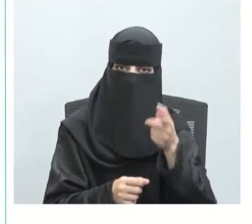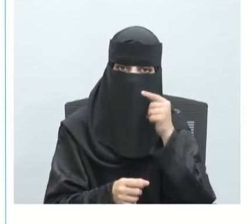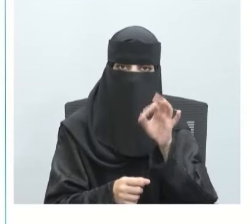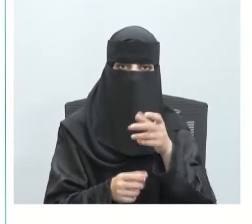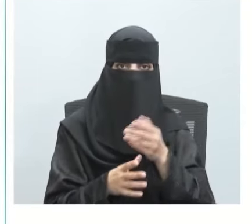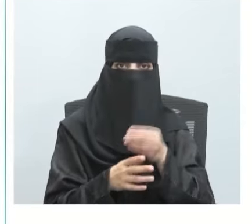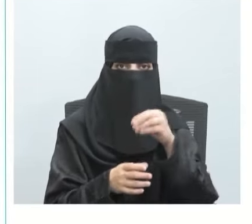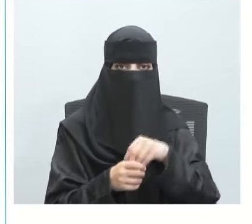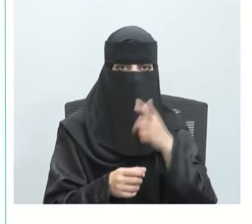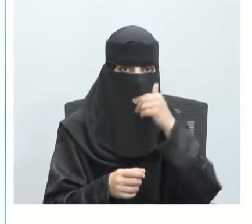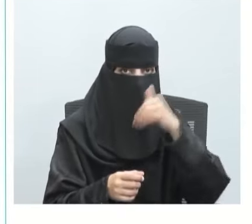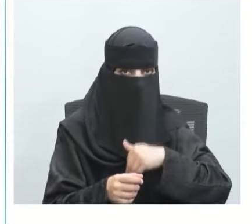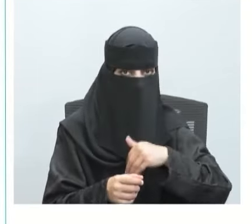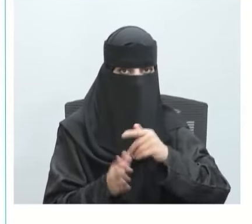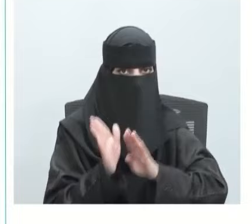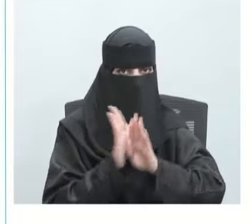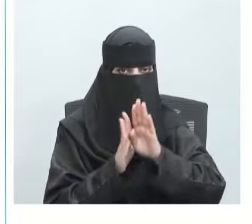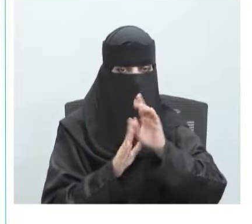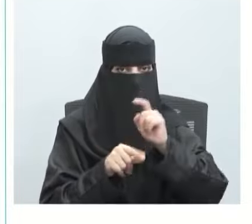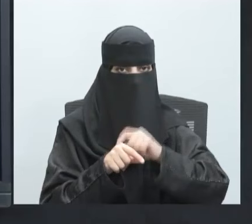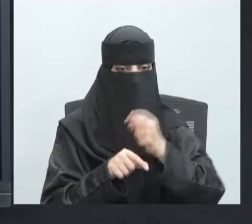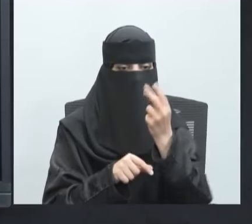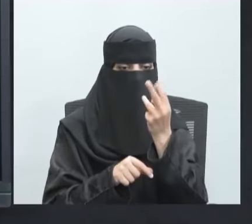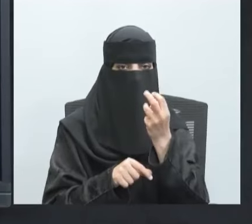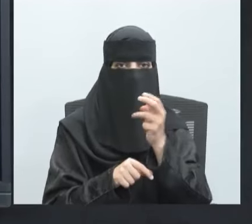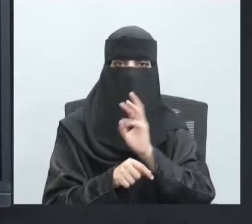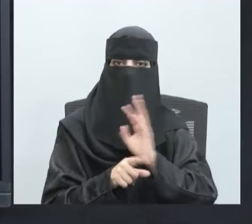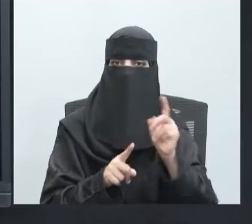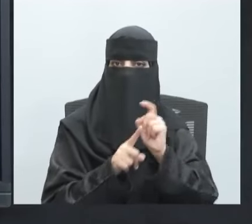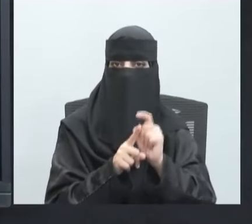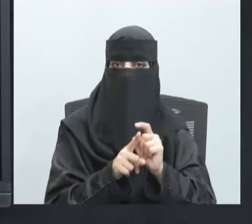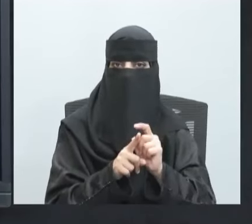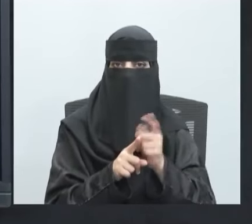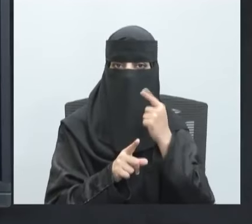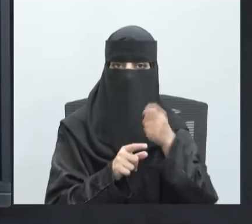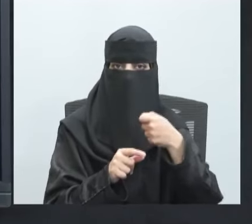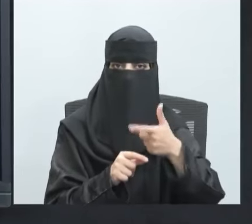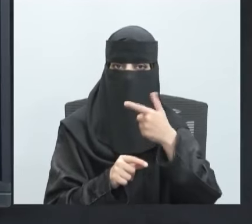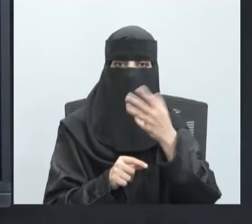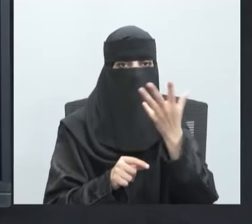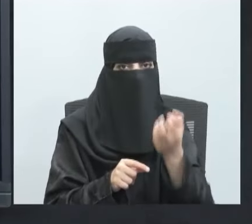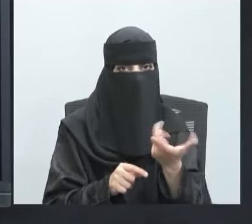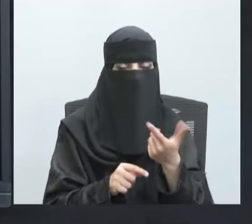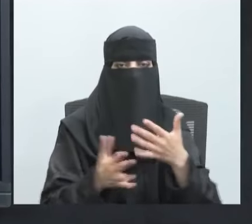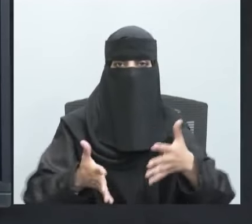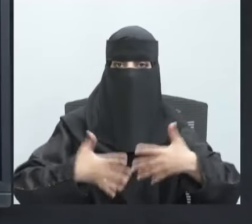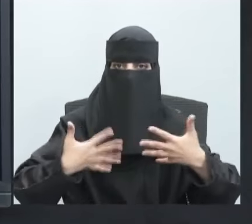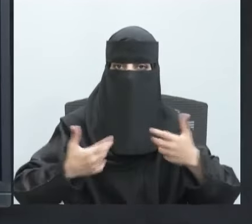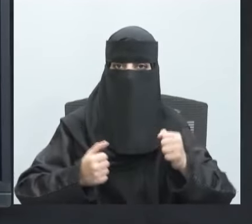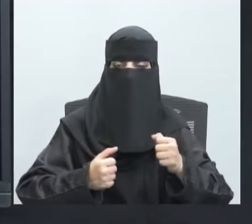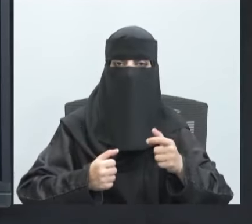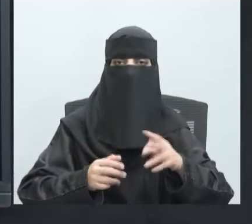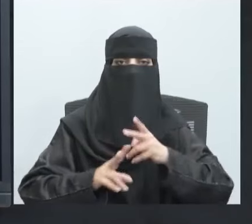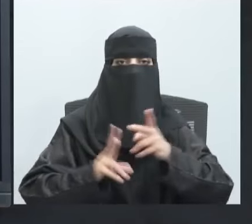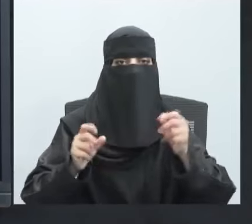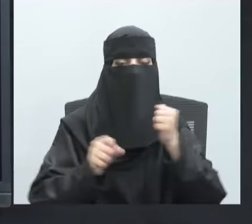يكون رغباتك تحققها بمقدار 30% من دخلك وتصرفها على اجازه او على ترفيه او على